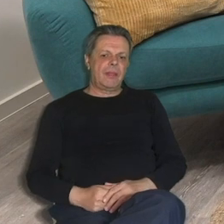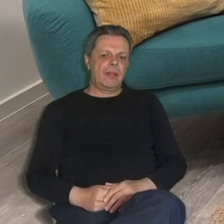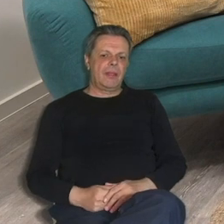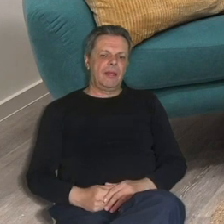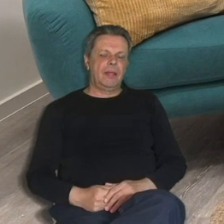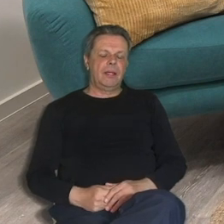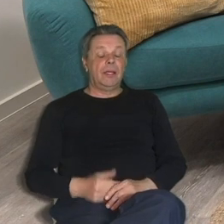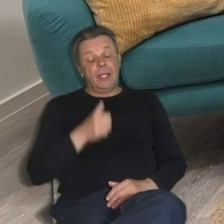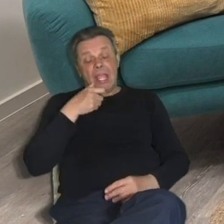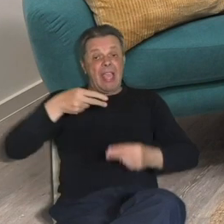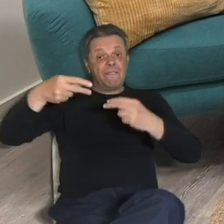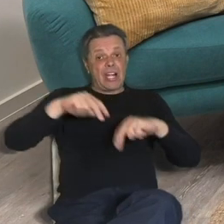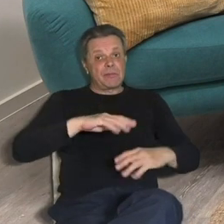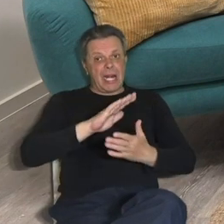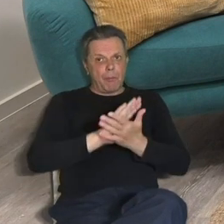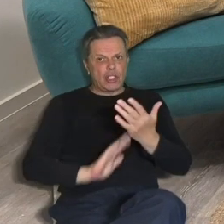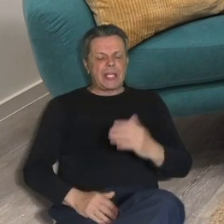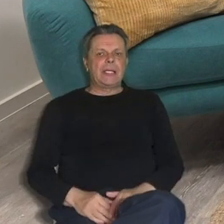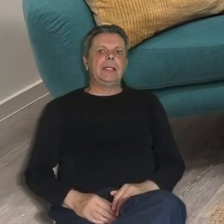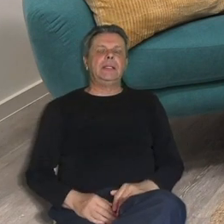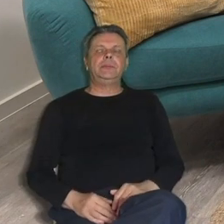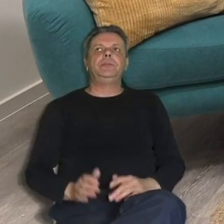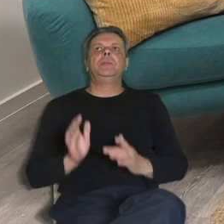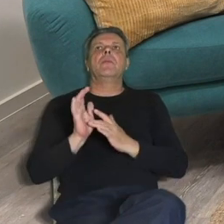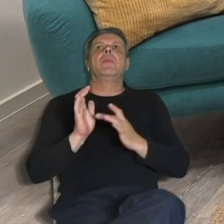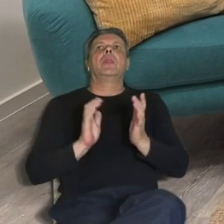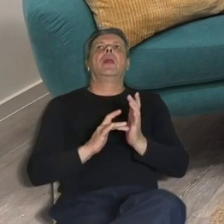I vraćam se na početak, na svetišta.